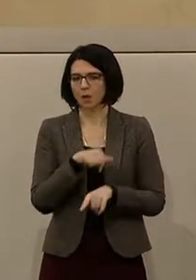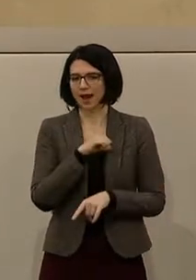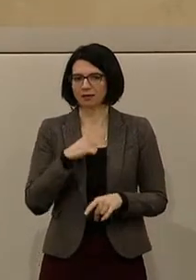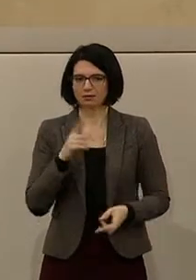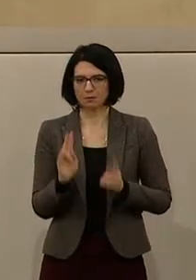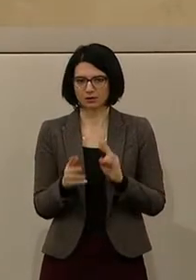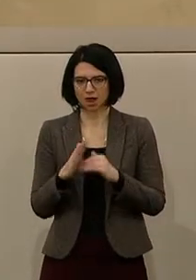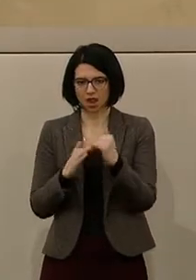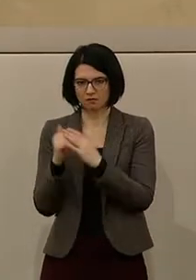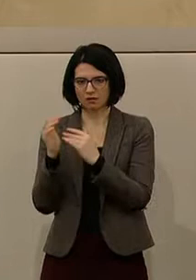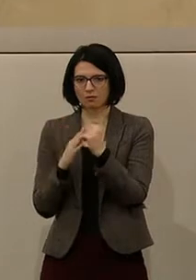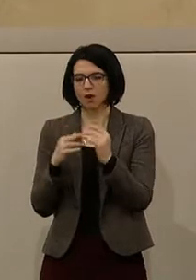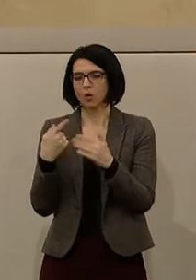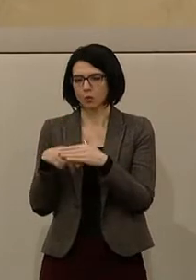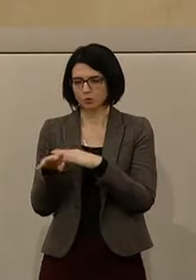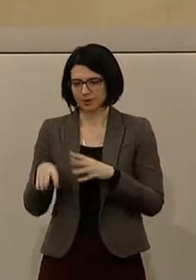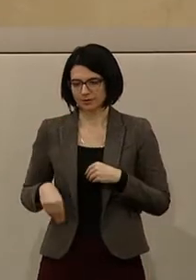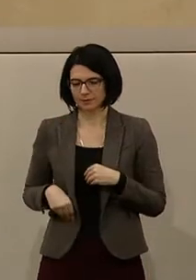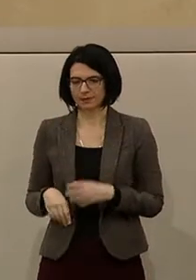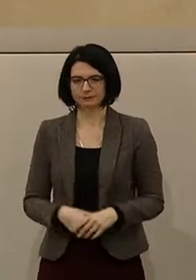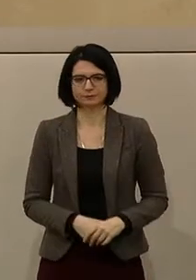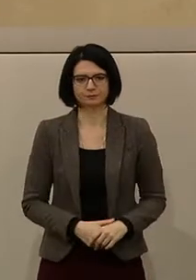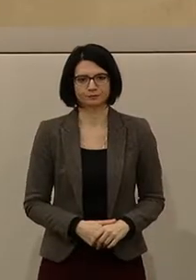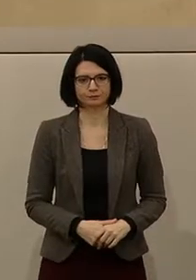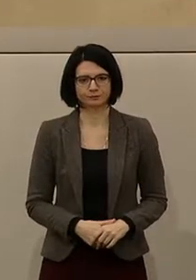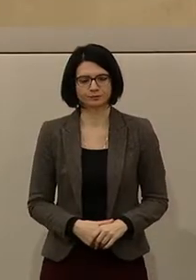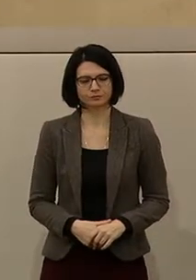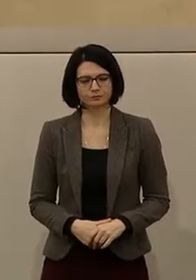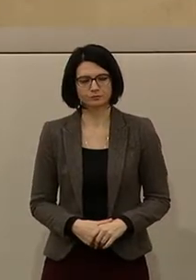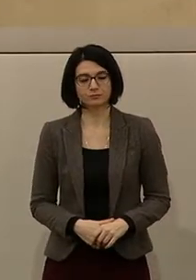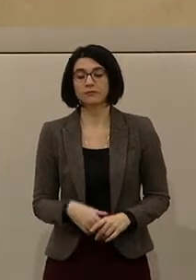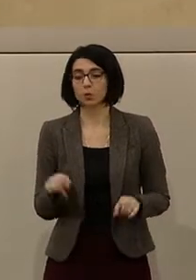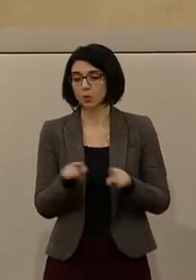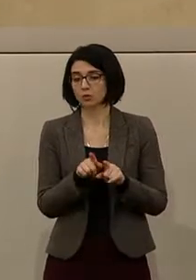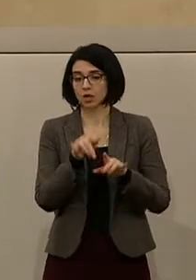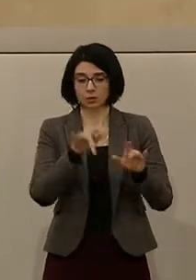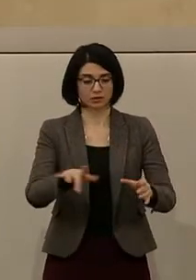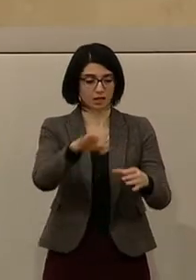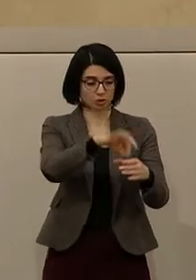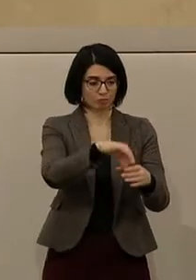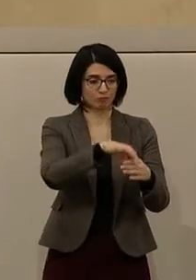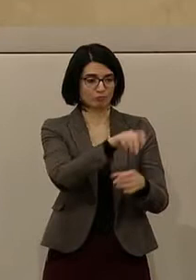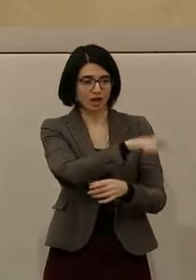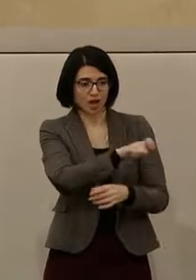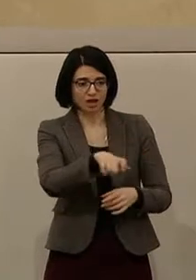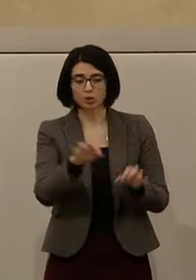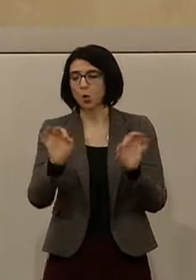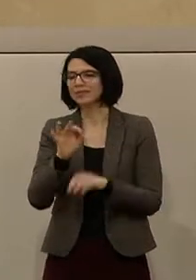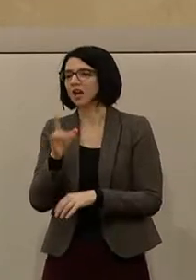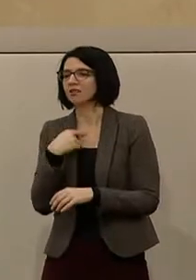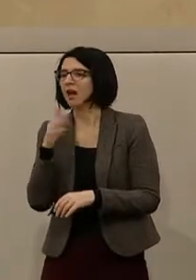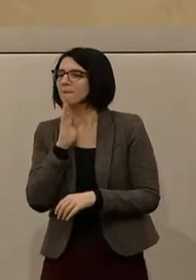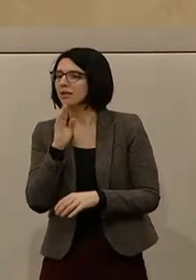Eigenkapitalaufbau in den Unternehmen, der dringend notwendig ist. Und im Übrigen, wie gesagt, bei den Sparern und auch bei denen, die